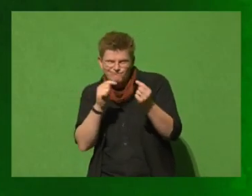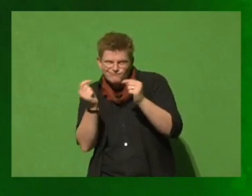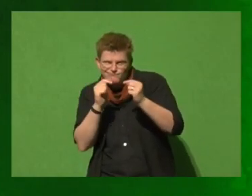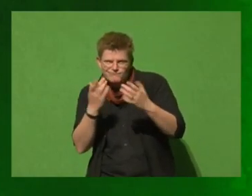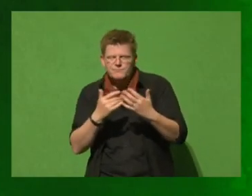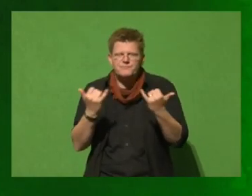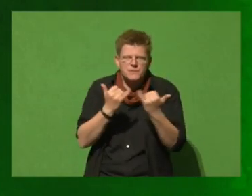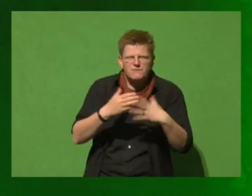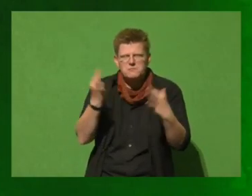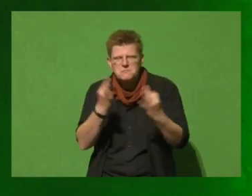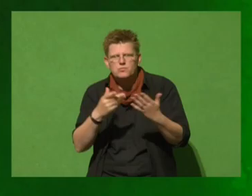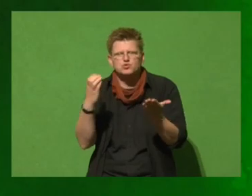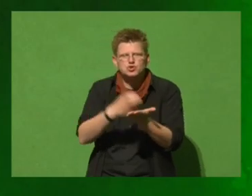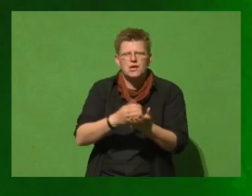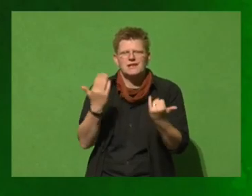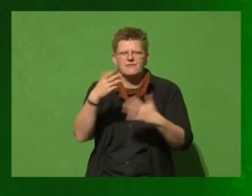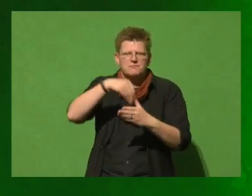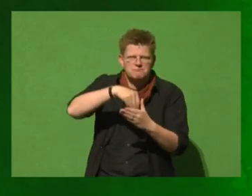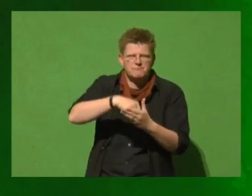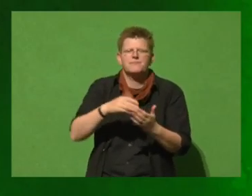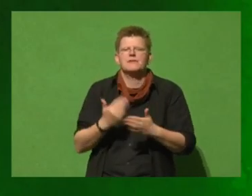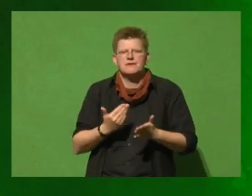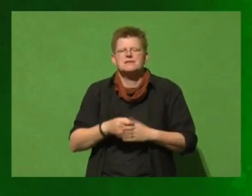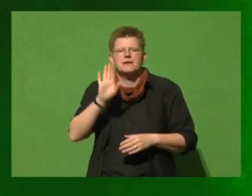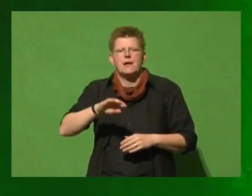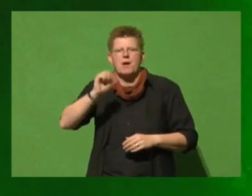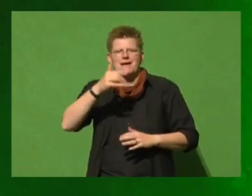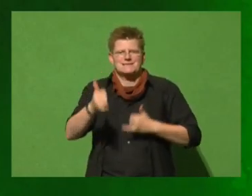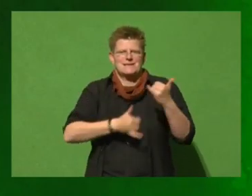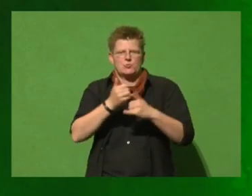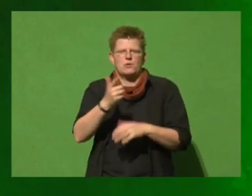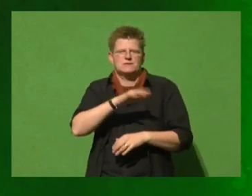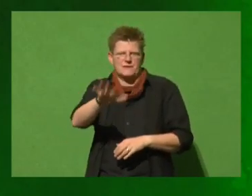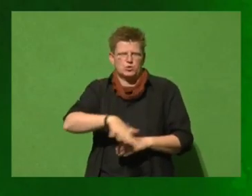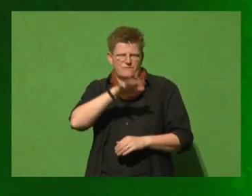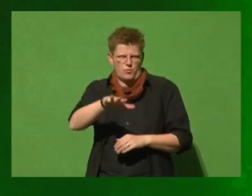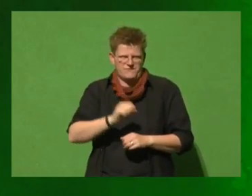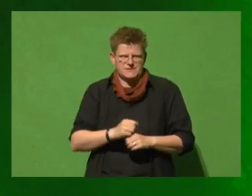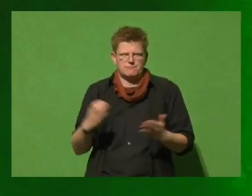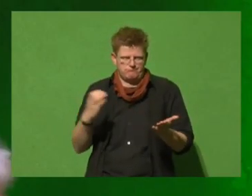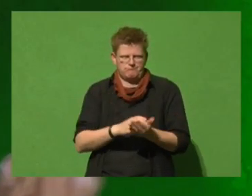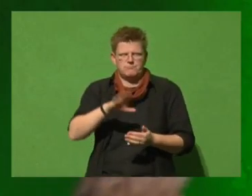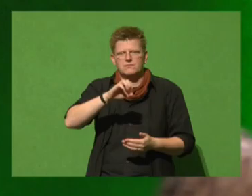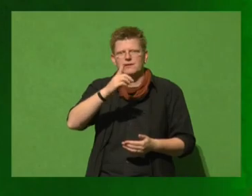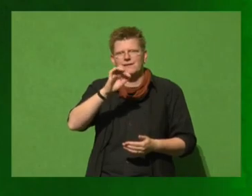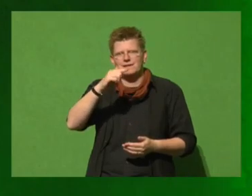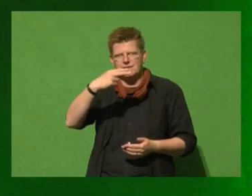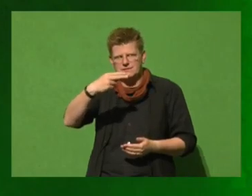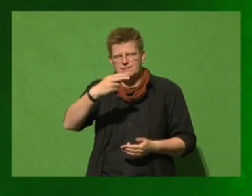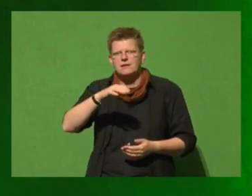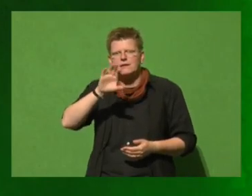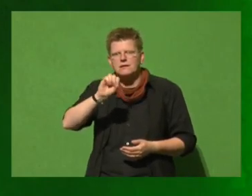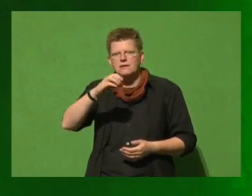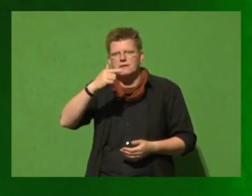ausgestalten muss und so weiter. Die haben wir zum 01.01.2015 besetzt mit Edith Deuthen. Allerdings haben wir das schon für